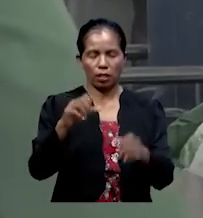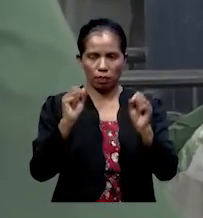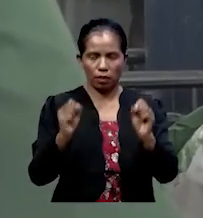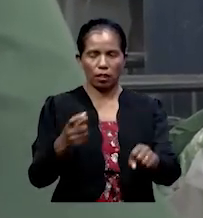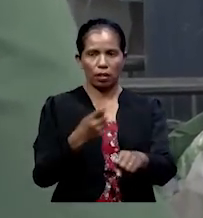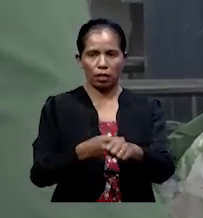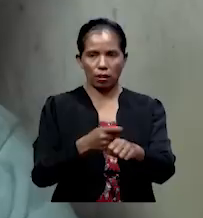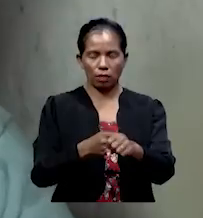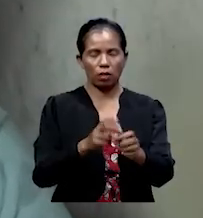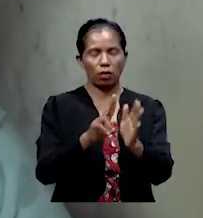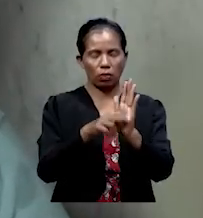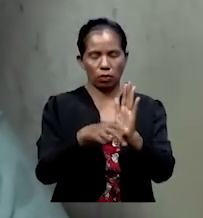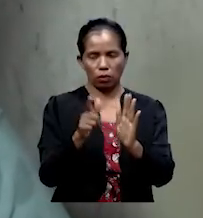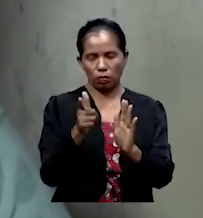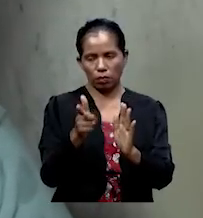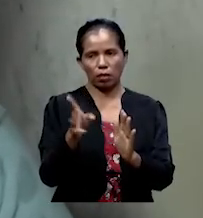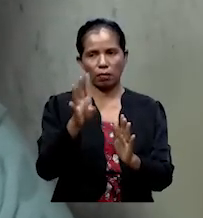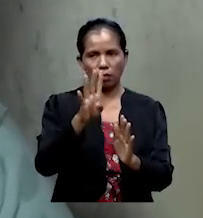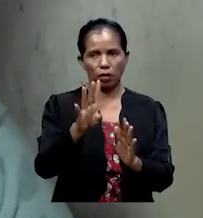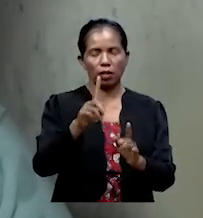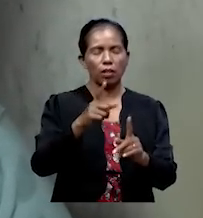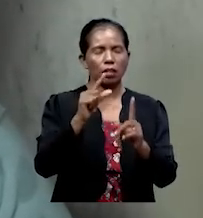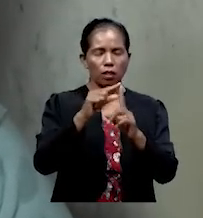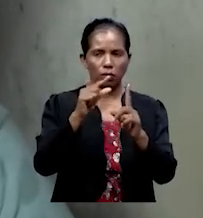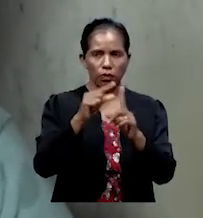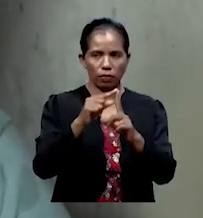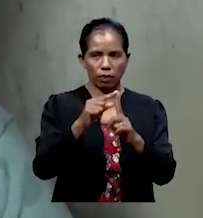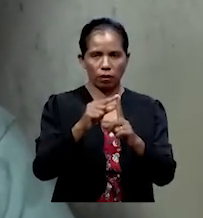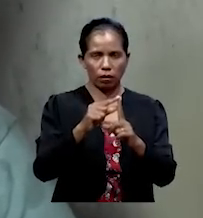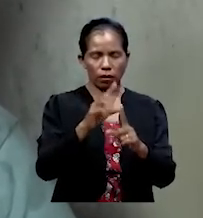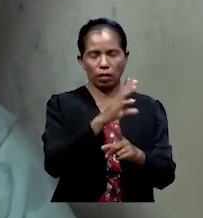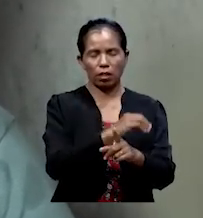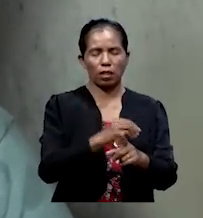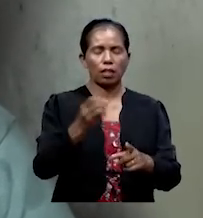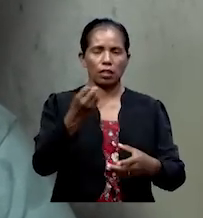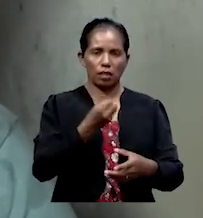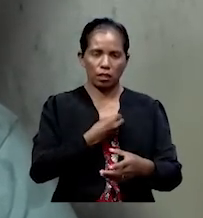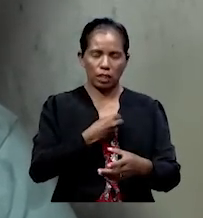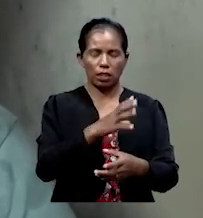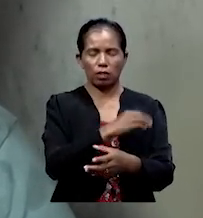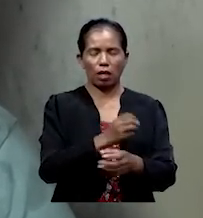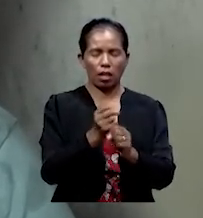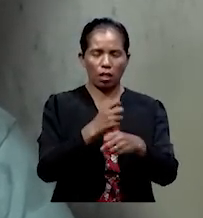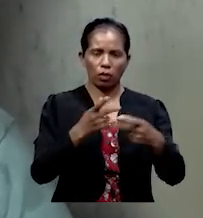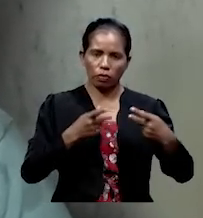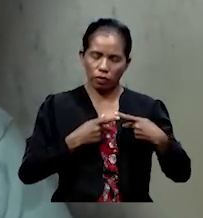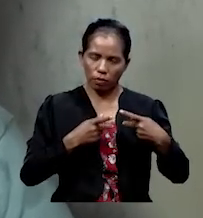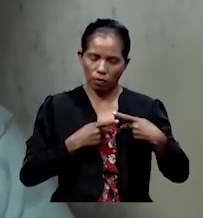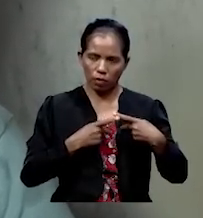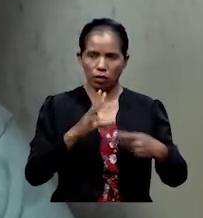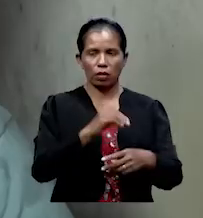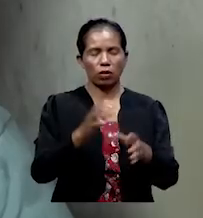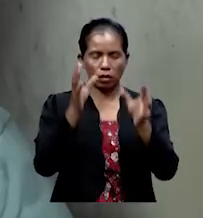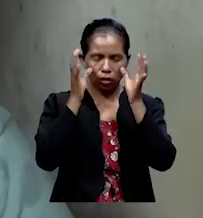to oras ronu resinghat. Lifuang ne, hane san diman me kida sona borus inang nene fuang, no hafalung ho